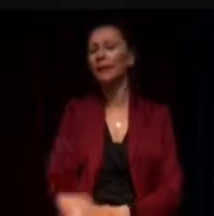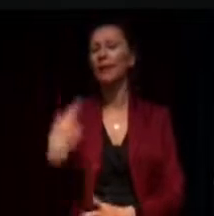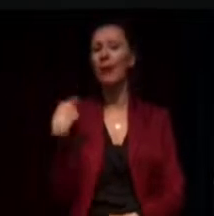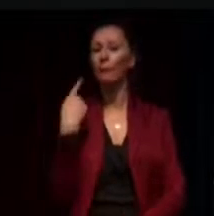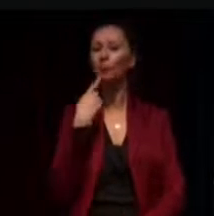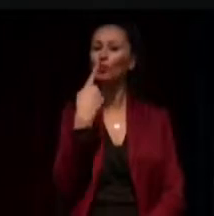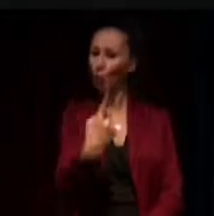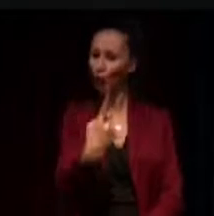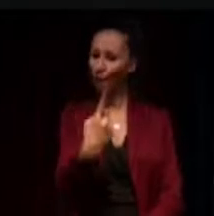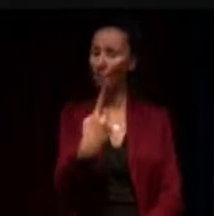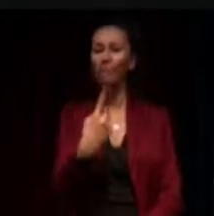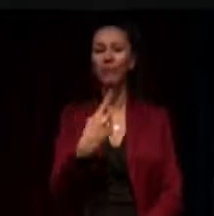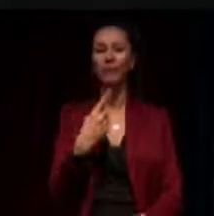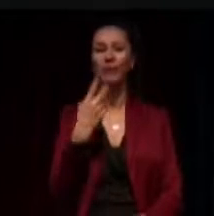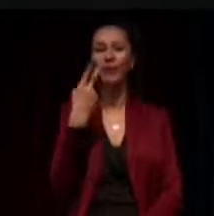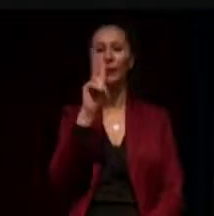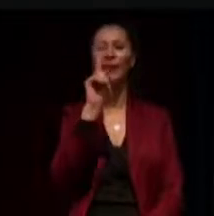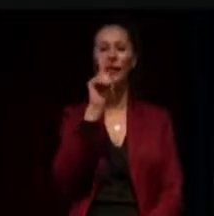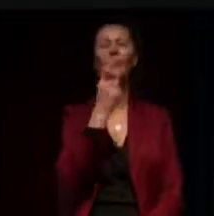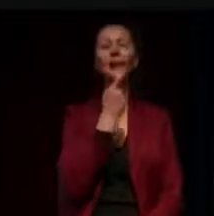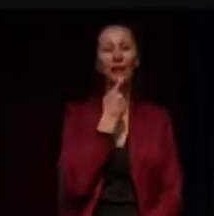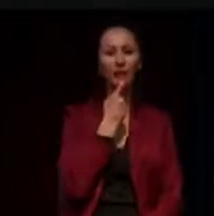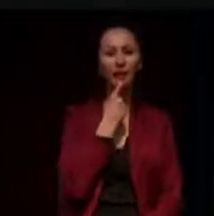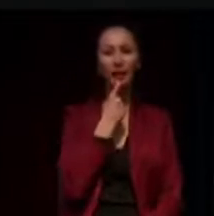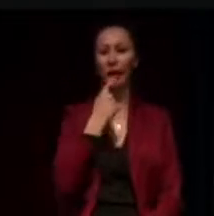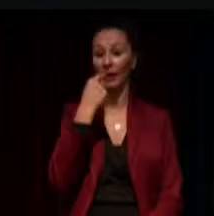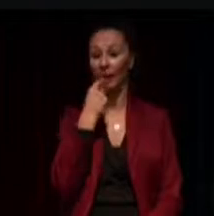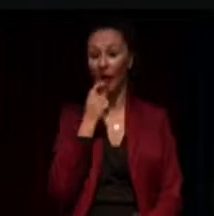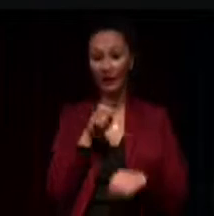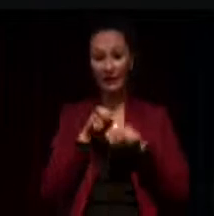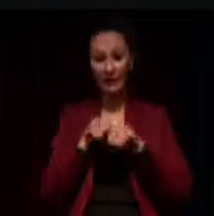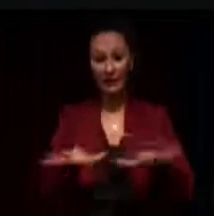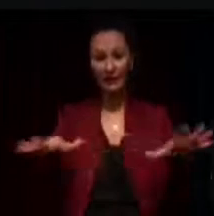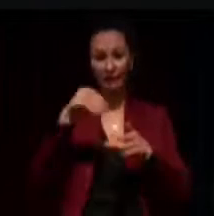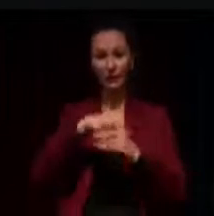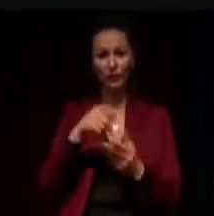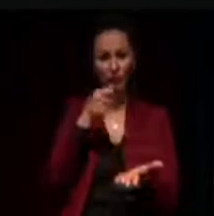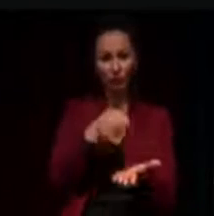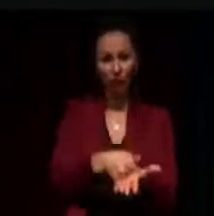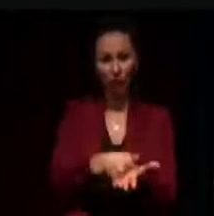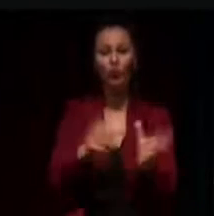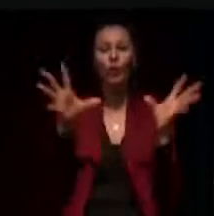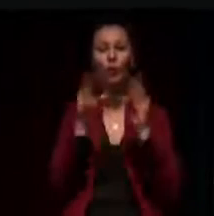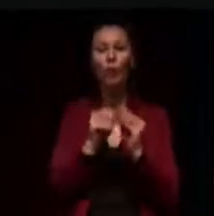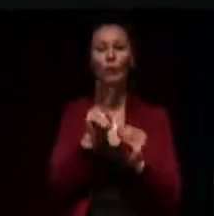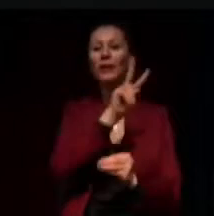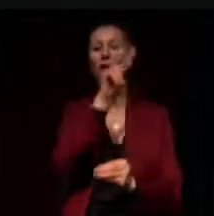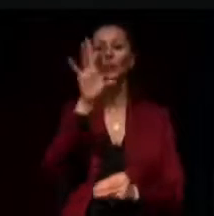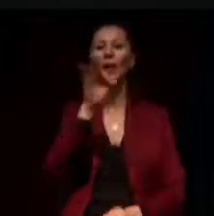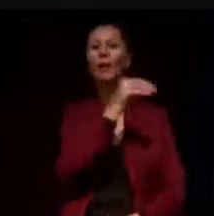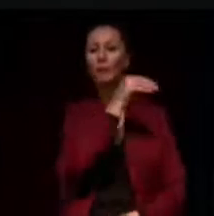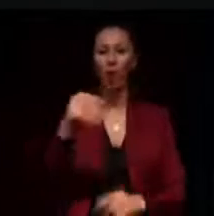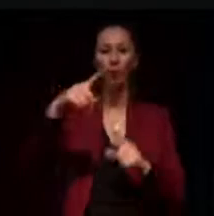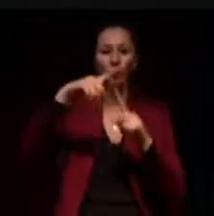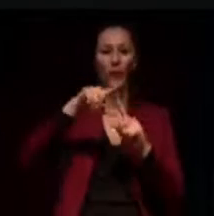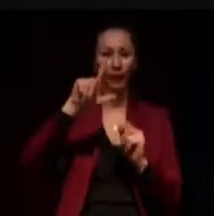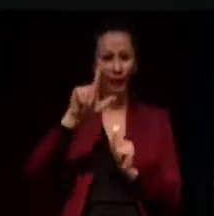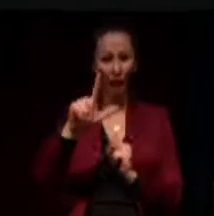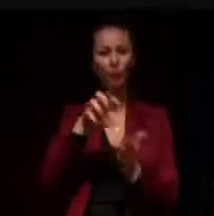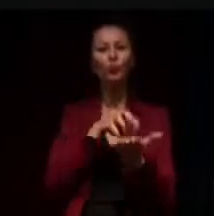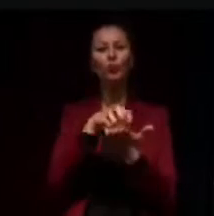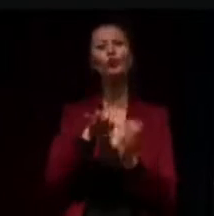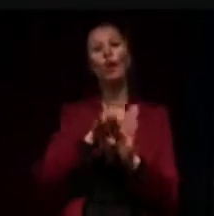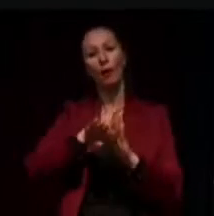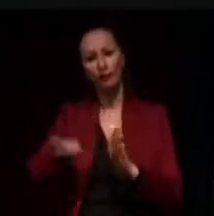Rakam söyleyip geçeceğim hemen. 2021 yılında raylı sistem yatırımlarımıza toplam 750 milyon TL